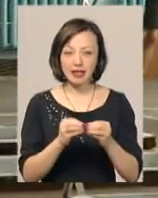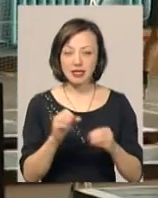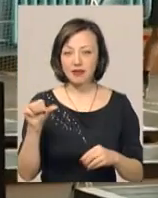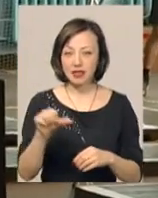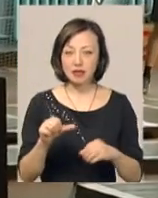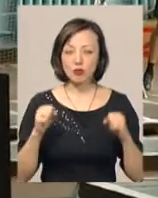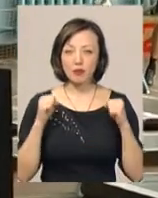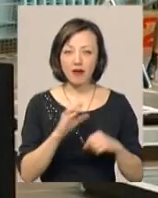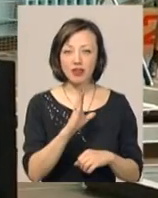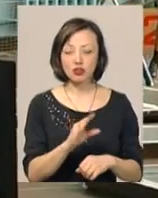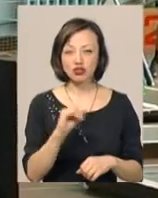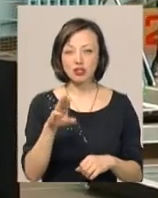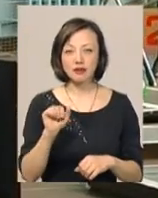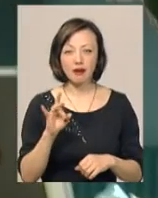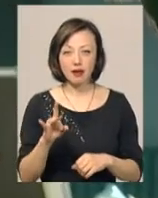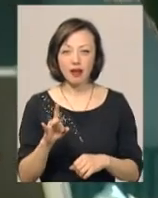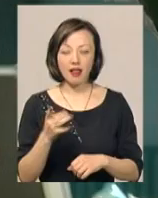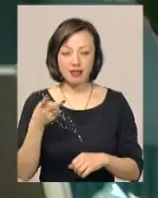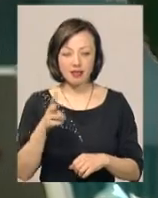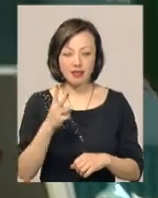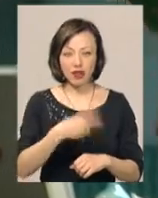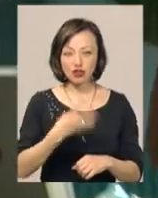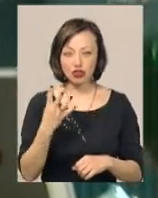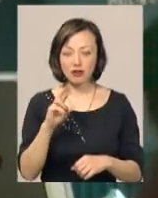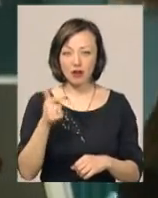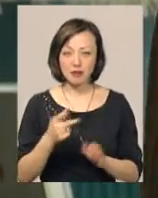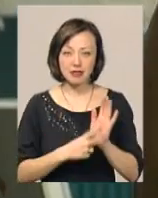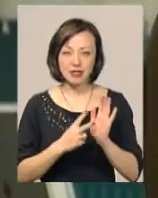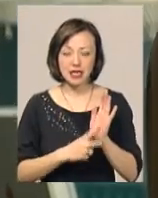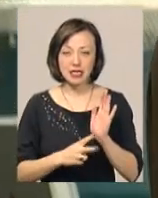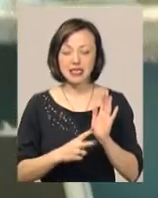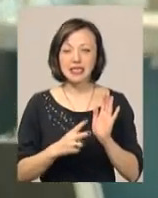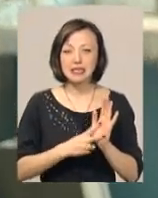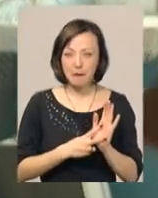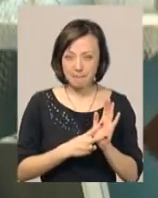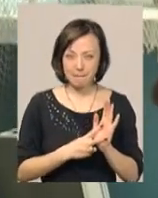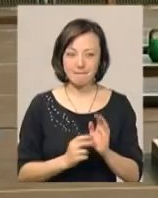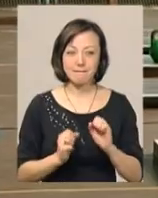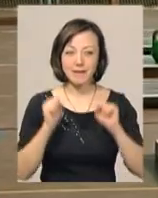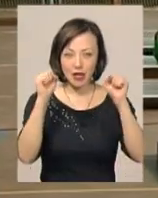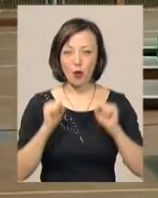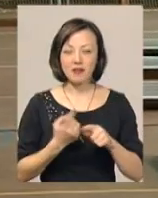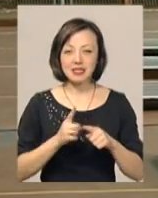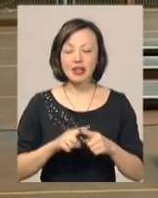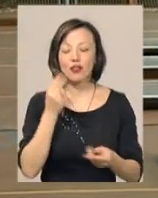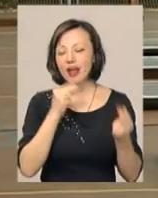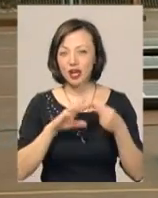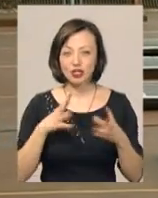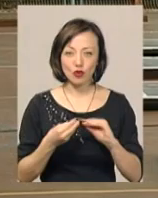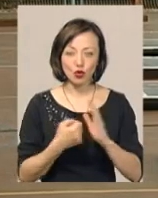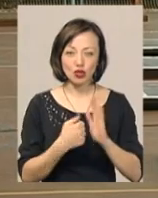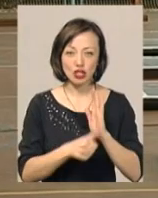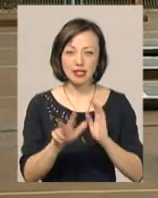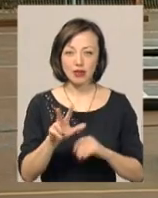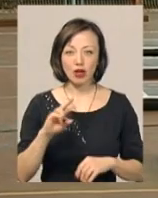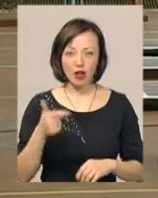хвилин спортсмен Валентин Житер здійснив двома гирями 24 кілограми 77 підйомів. Це був найкращий результат у ваговій категорії до